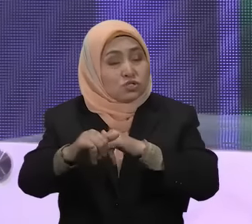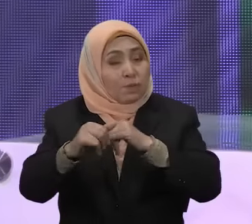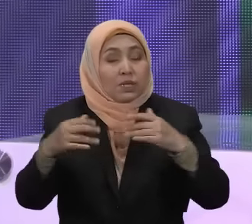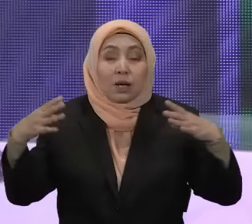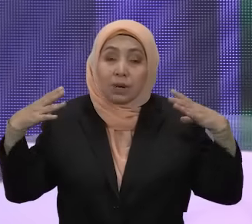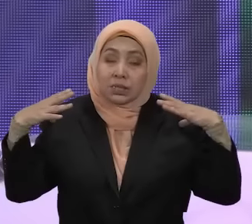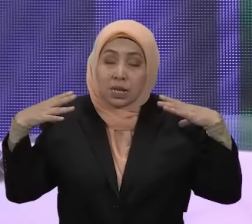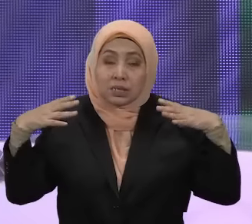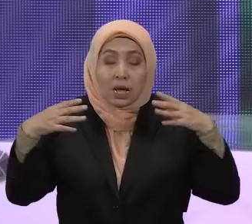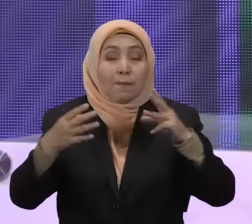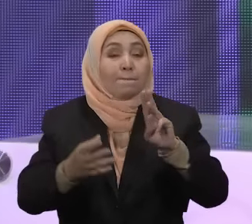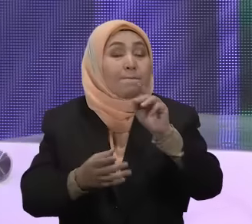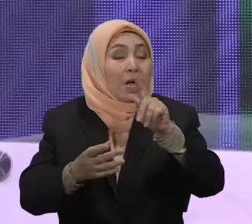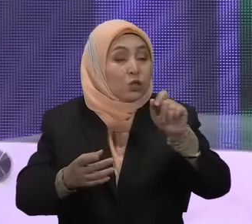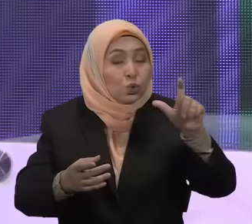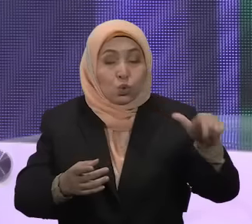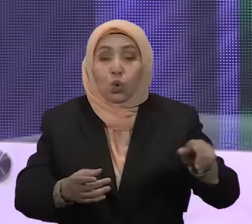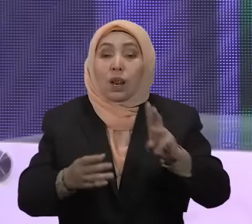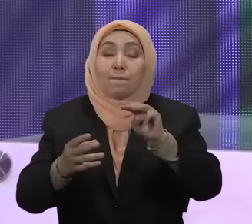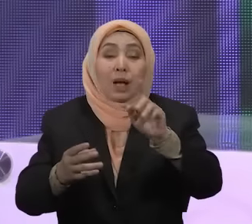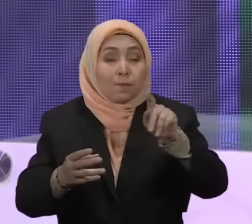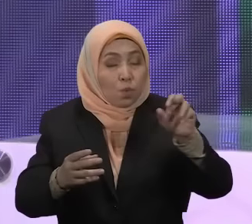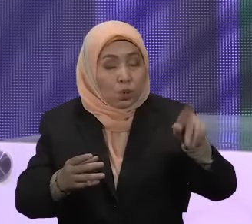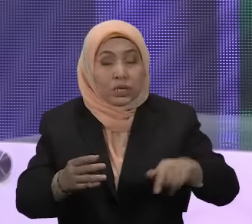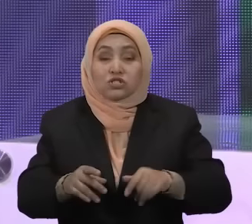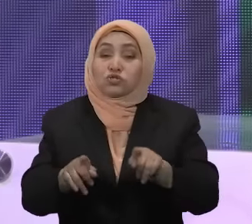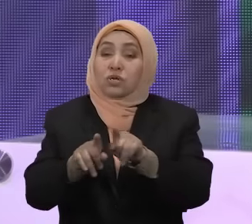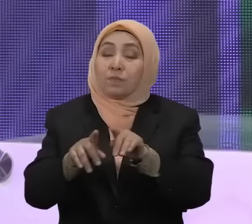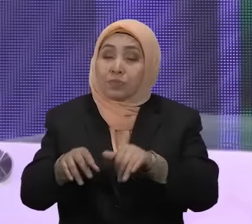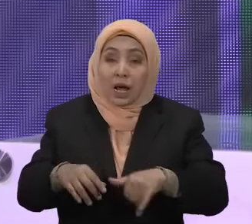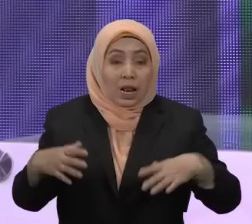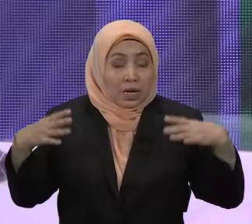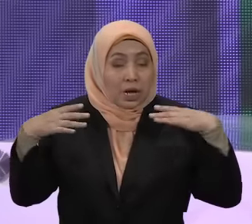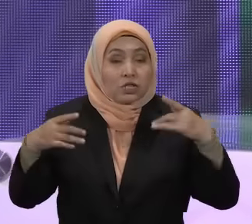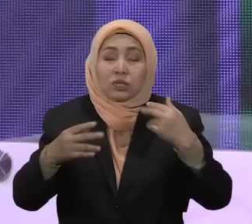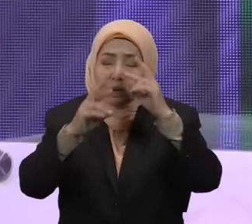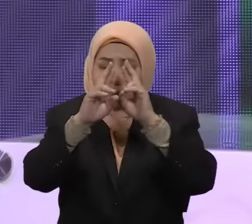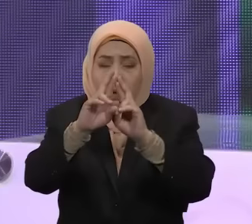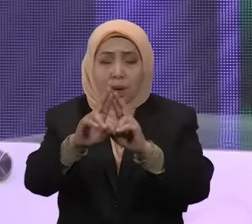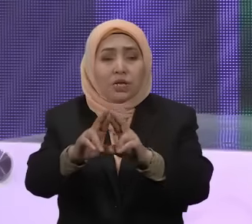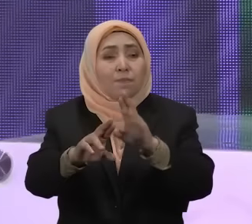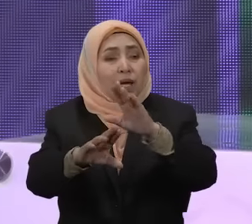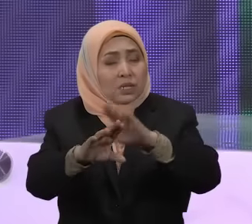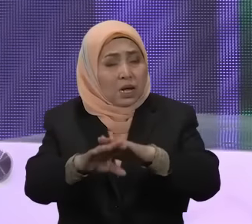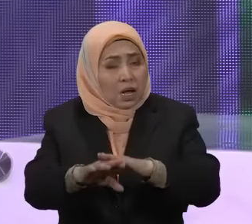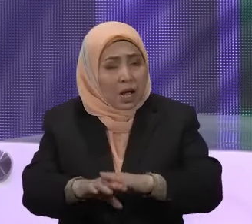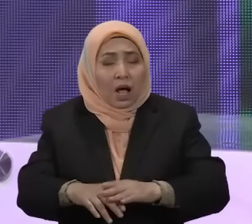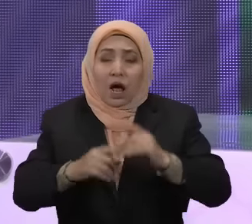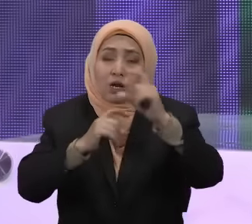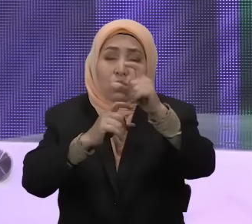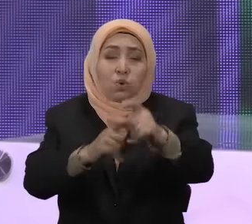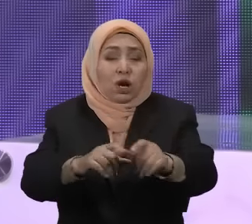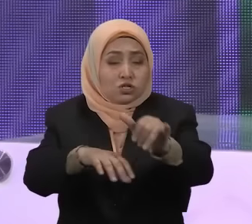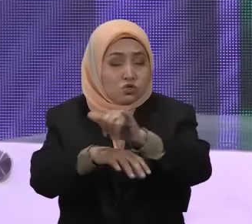dengan malaikat dekat Baitul Makmur di atas sana yang bertawaf, dan dalam masa yang sama kita menghargai kepada preview